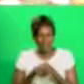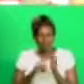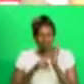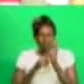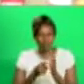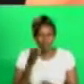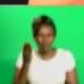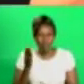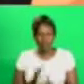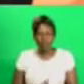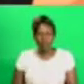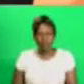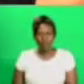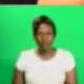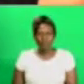ya kilimo.